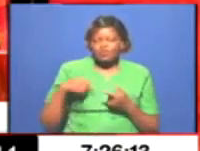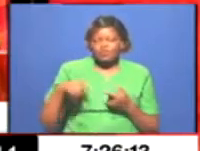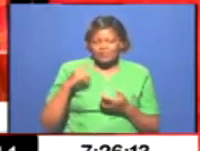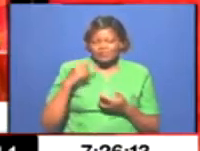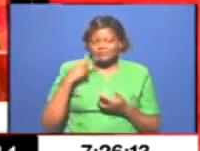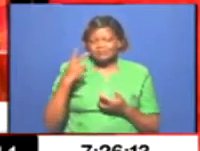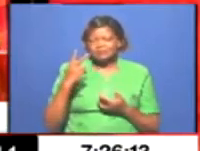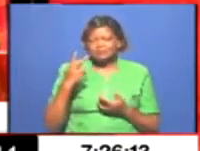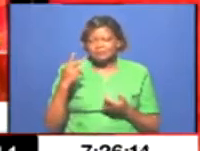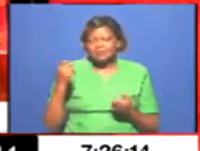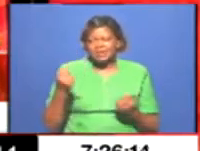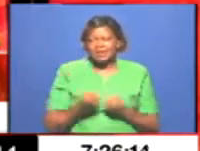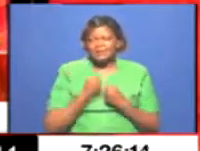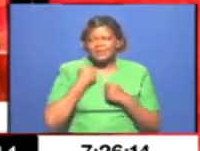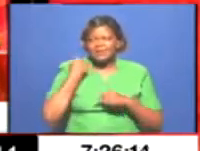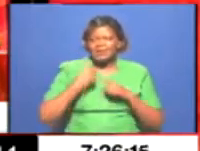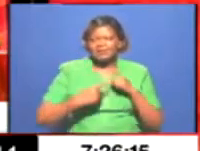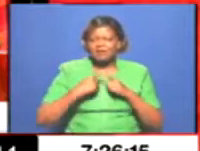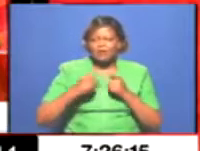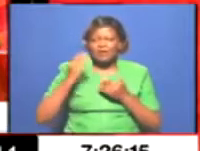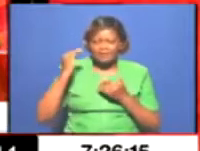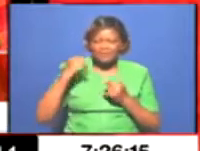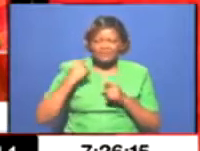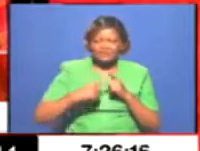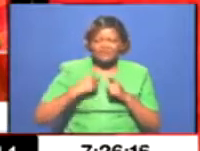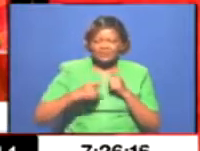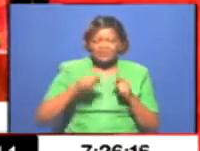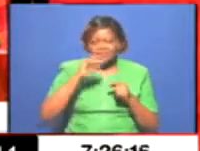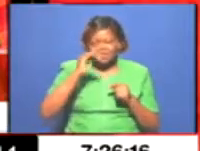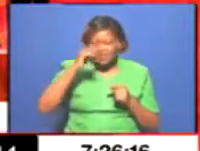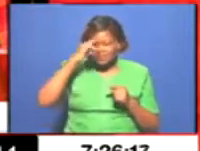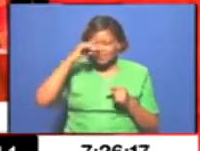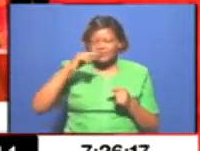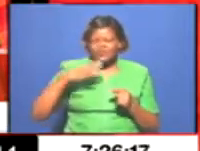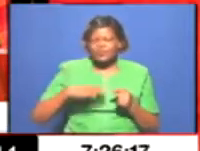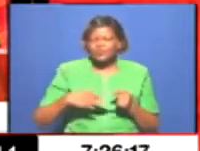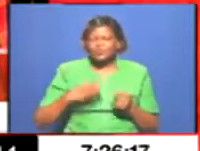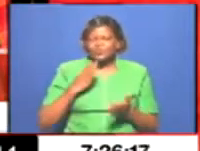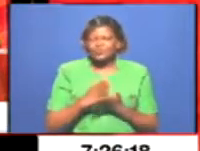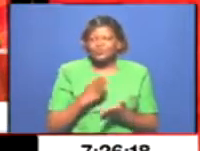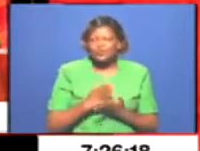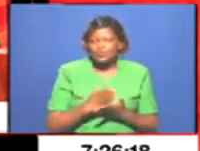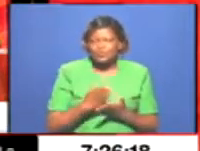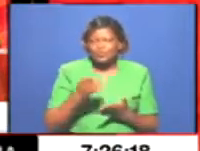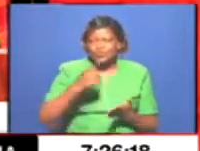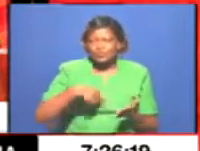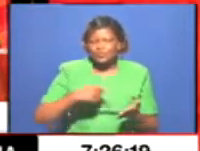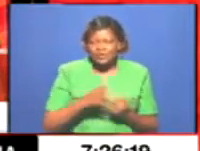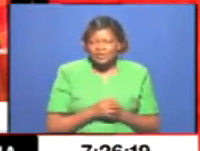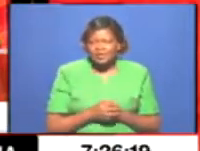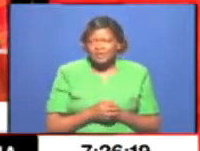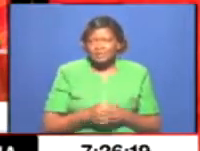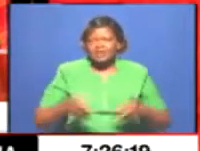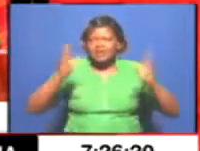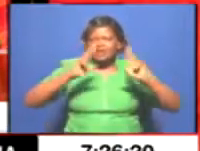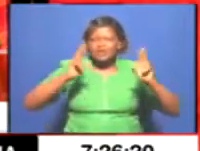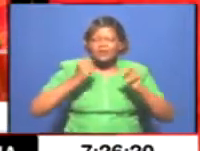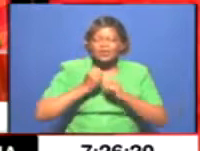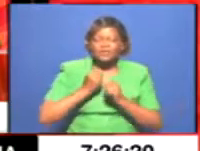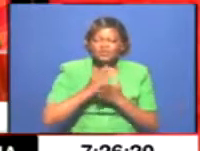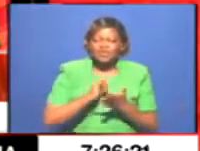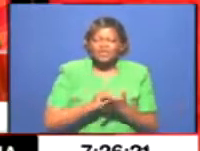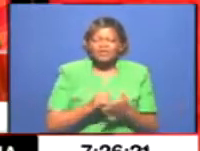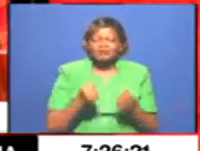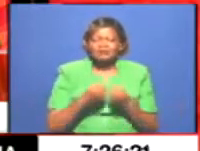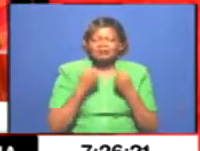happening every year, and as the county government of Samburu, we are certainly poised to ensure that that game